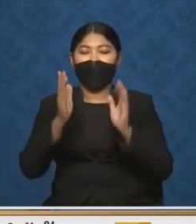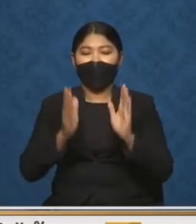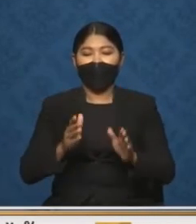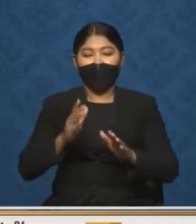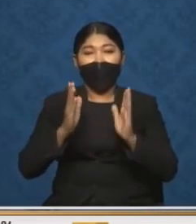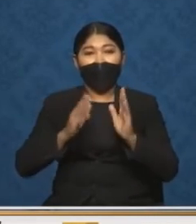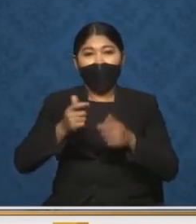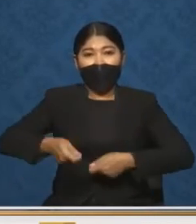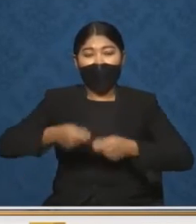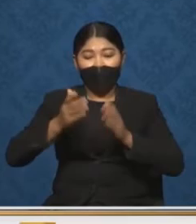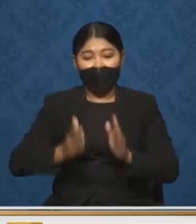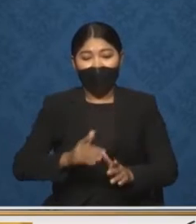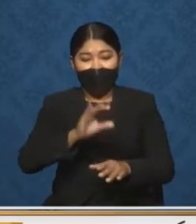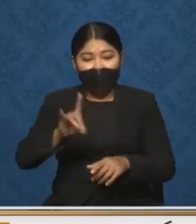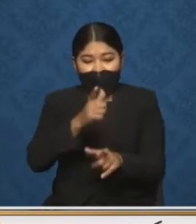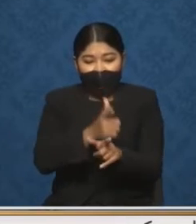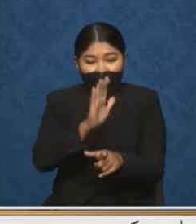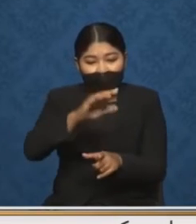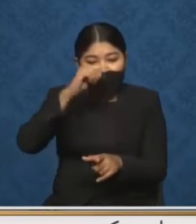กลาย